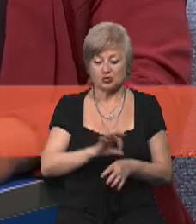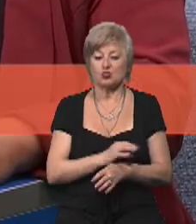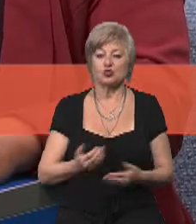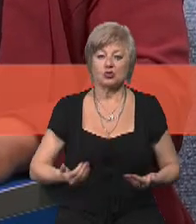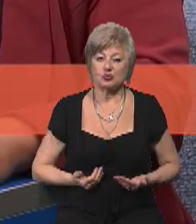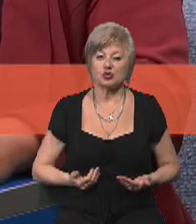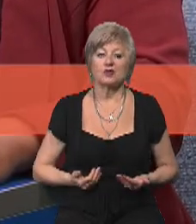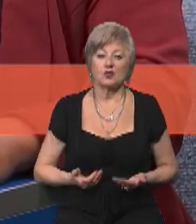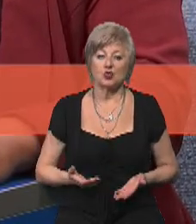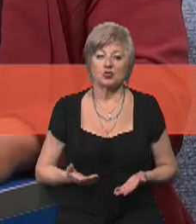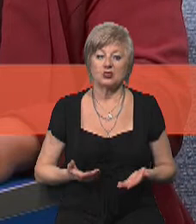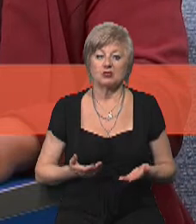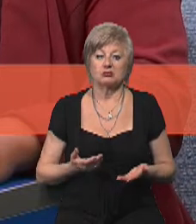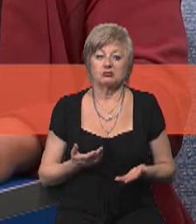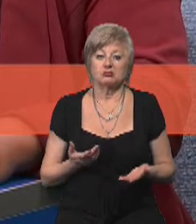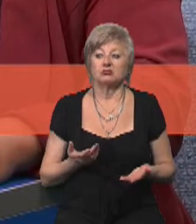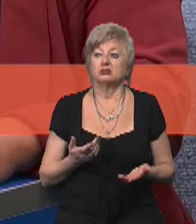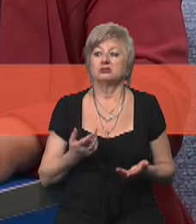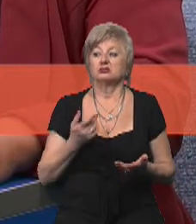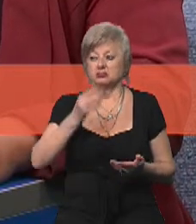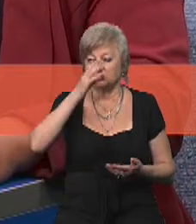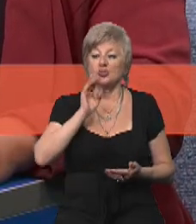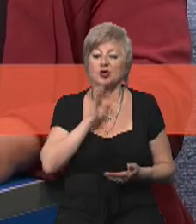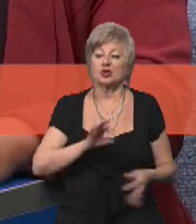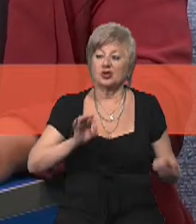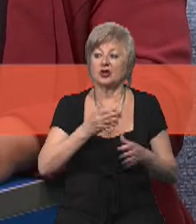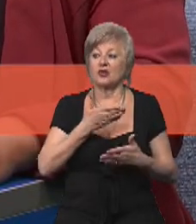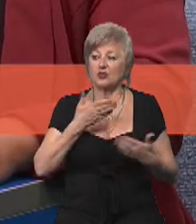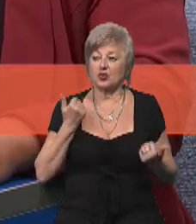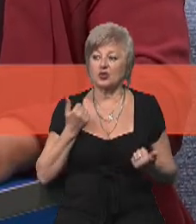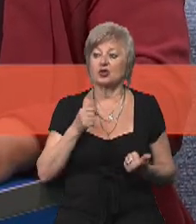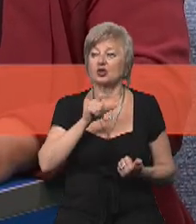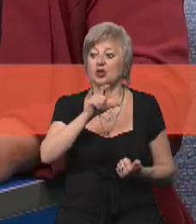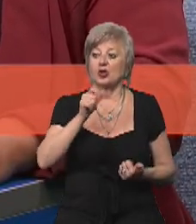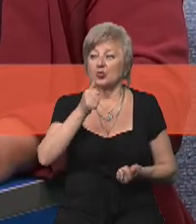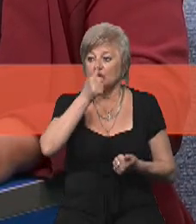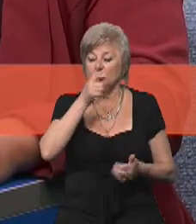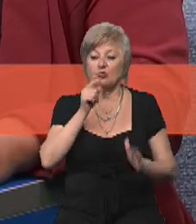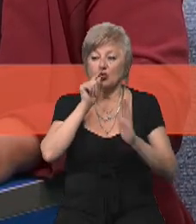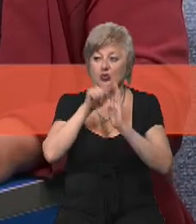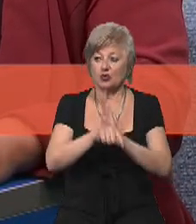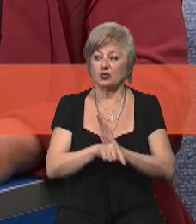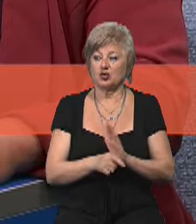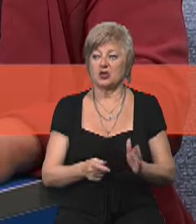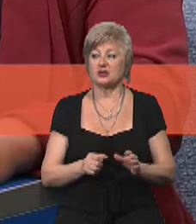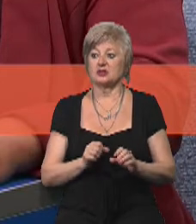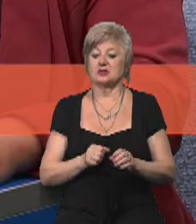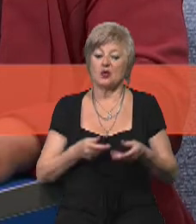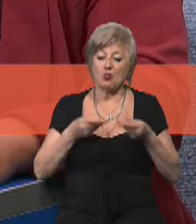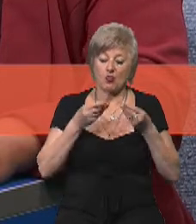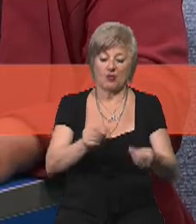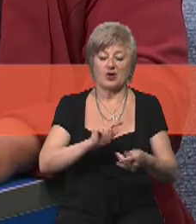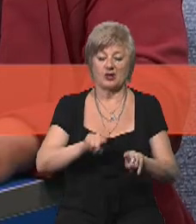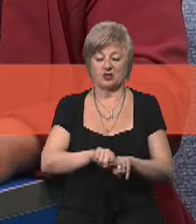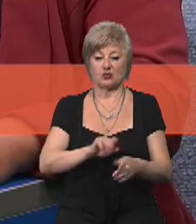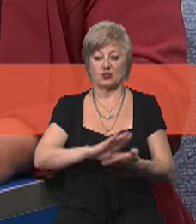там рассчитуєте, то есть у нього є родители, і даже взрослі, да, люди не можуть ніяк вообще повлиять на